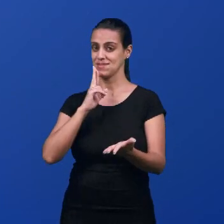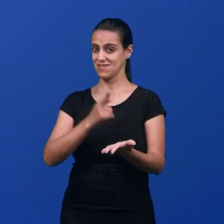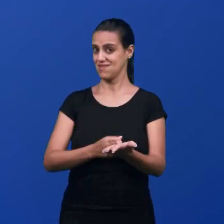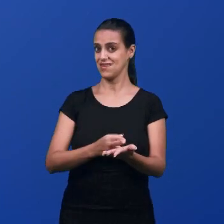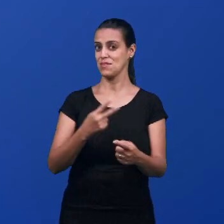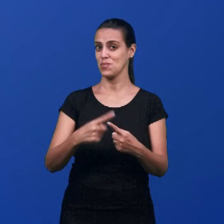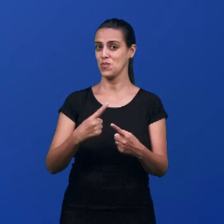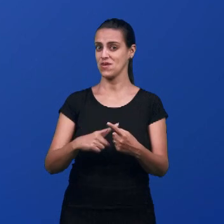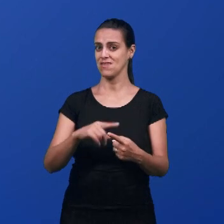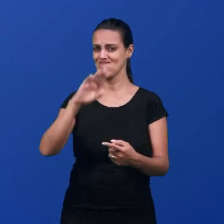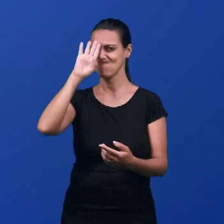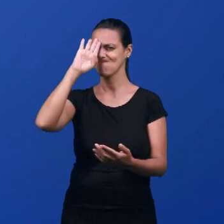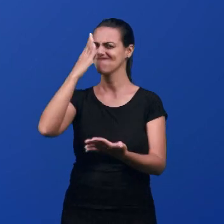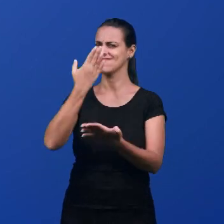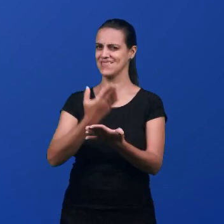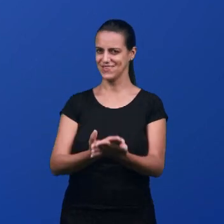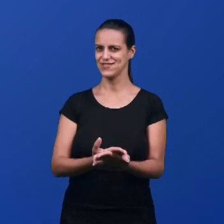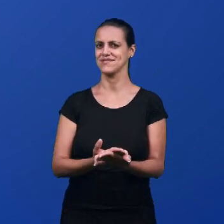cette confiance,